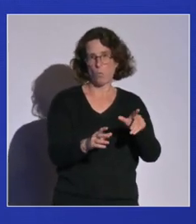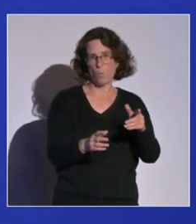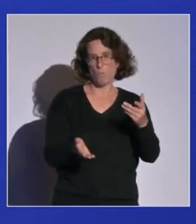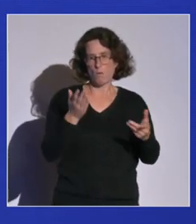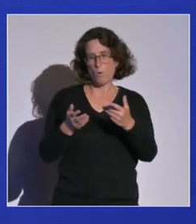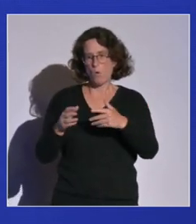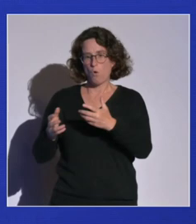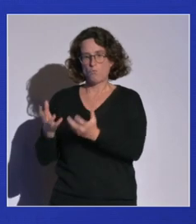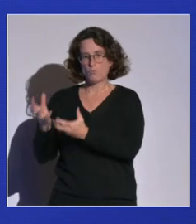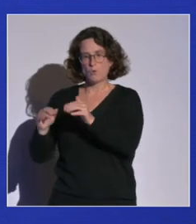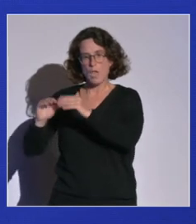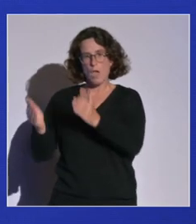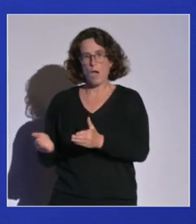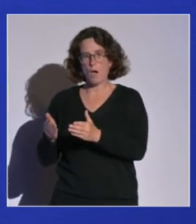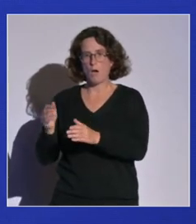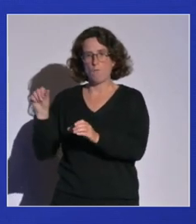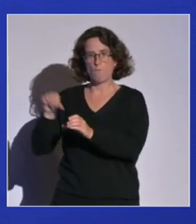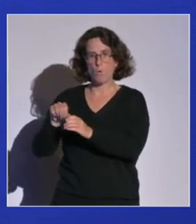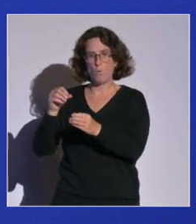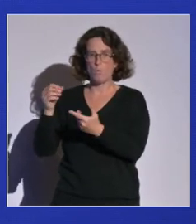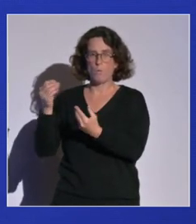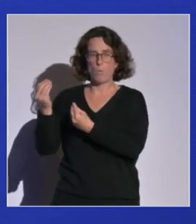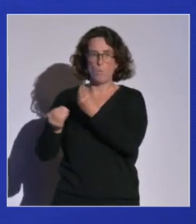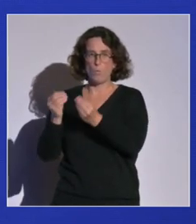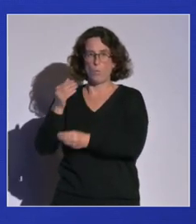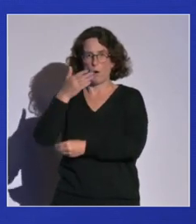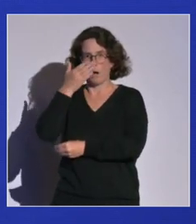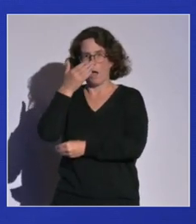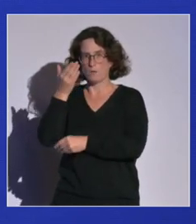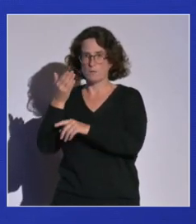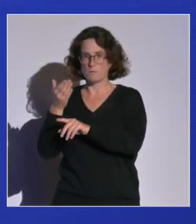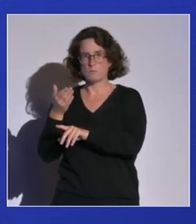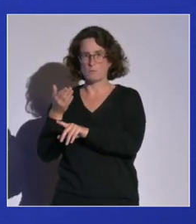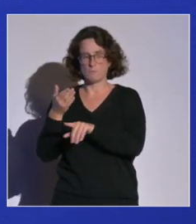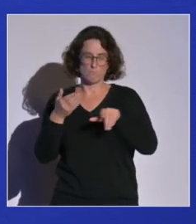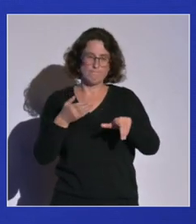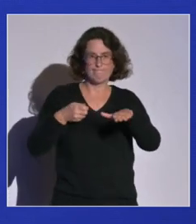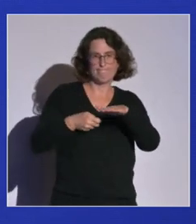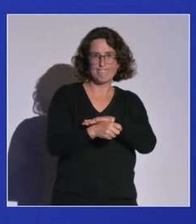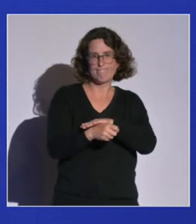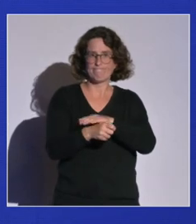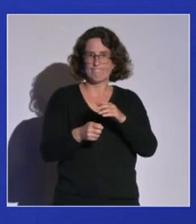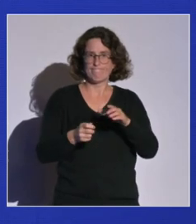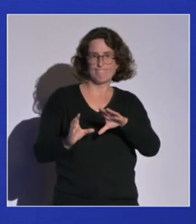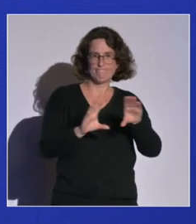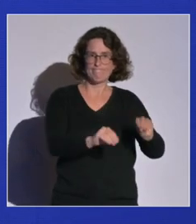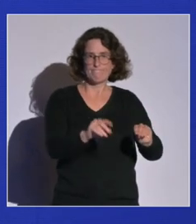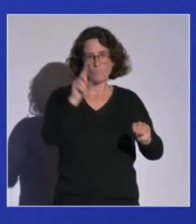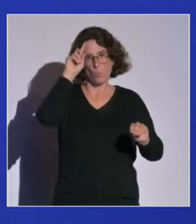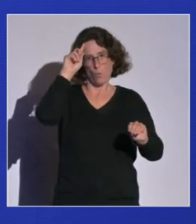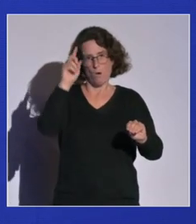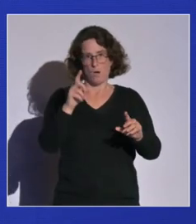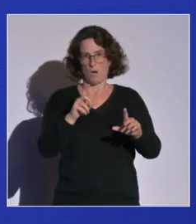comme 15 000 euros, mettons, pour un pavillon. Il faut le financer parce que le retour sur investissement